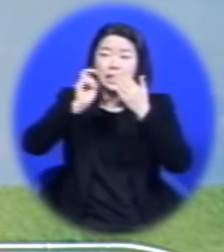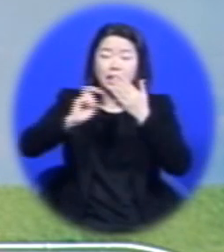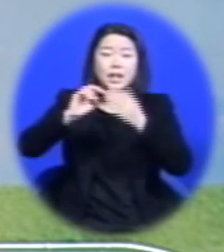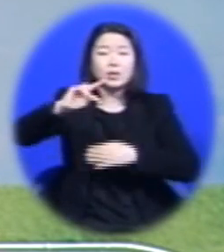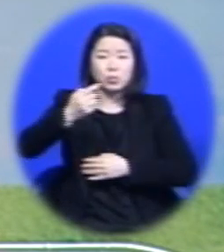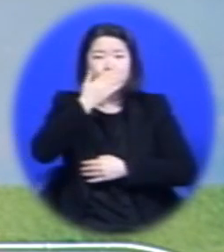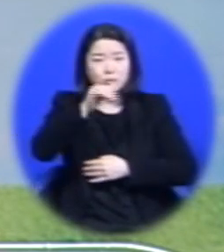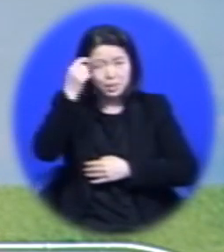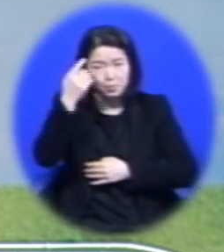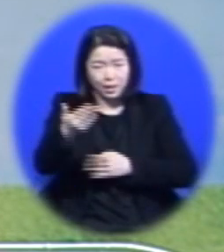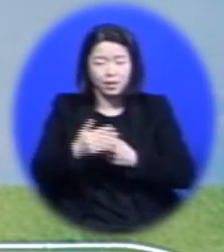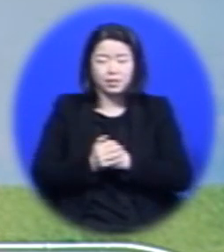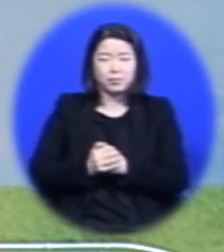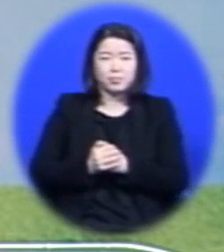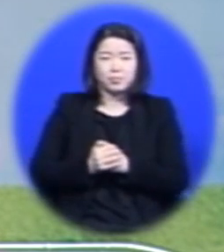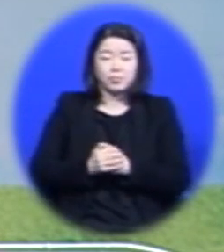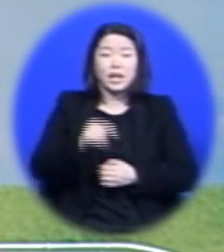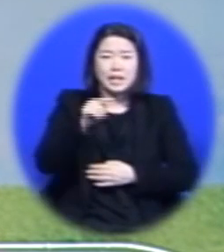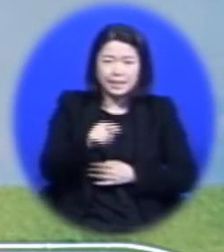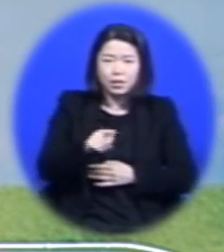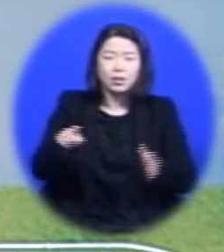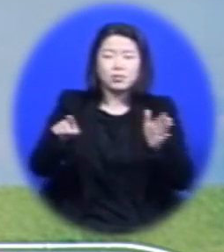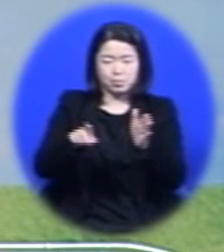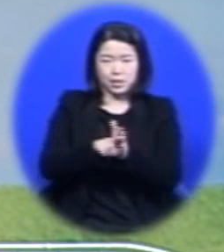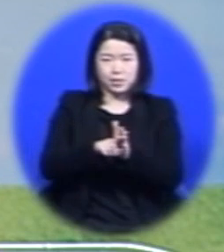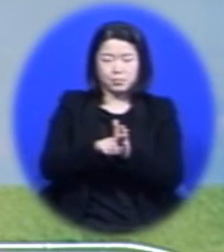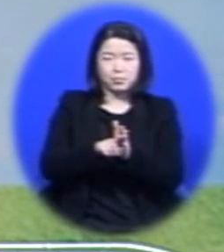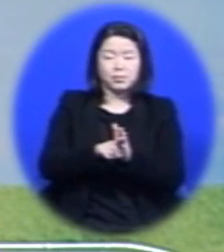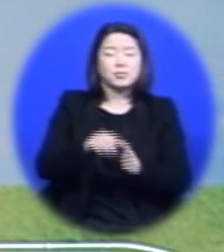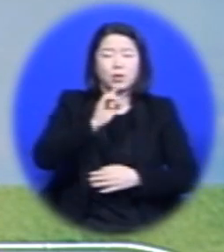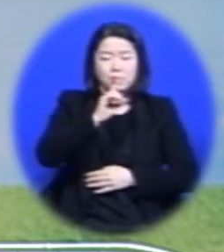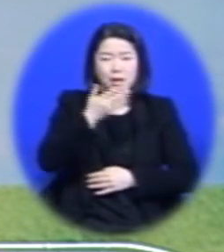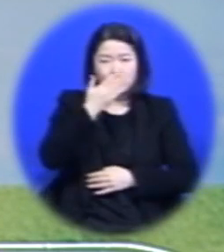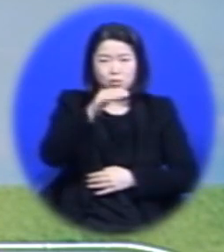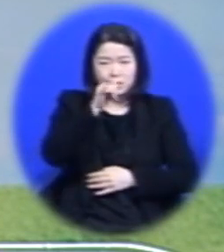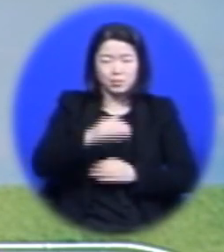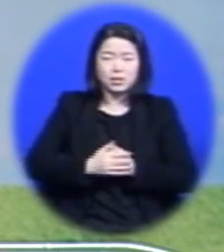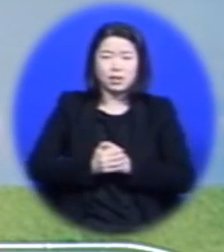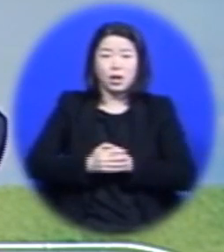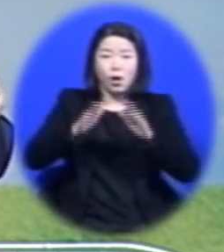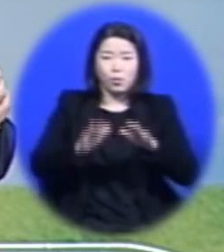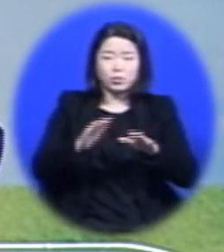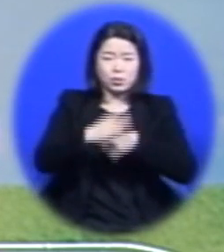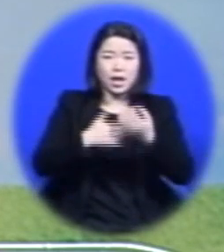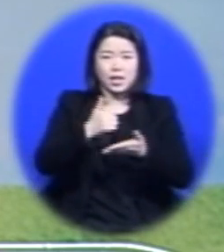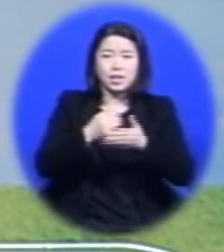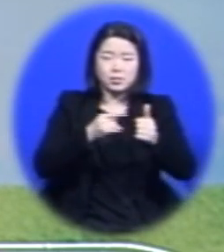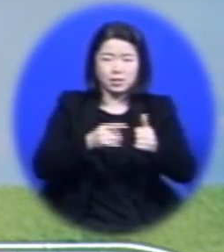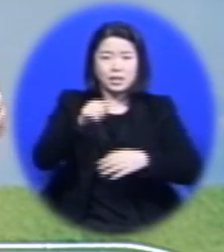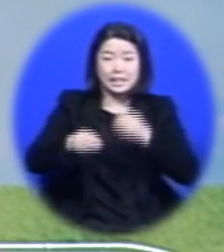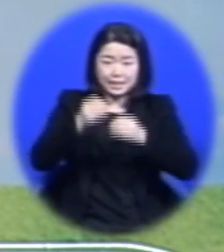압니까 이 것을 믿음이라고 말하고 있는 거에요 지금 오늘 하나님께서 이